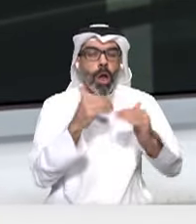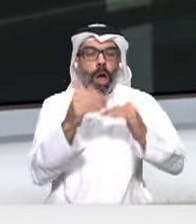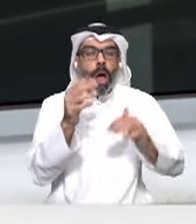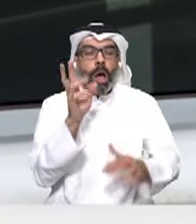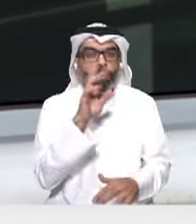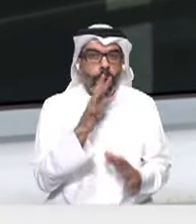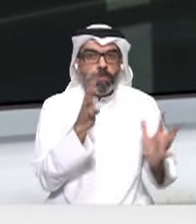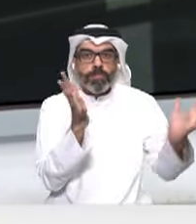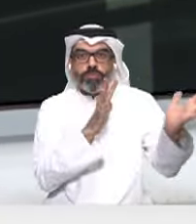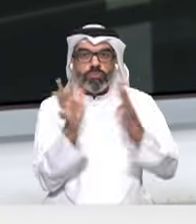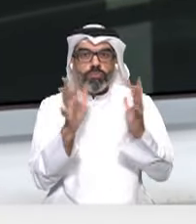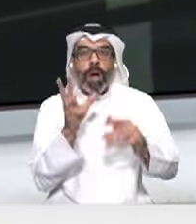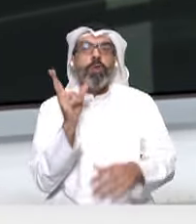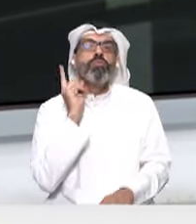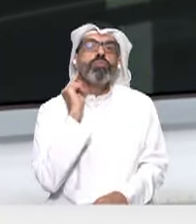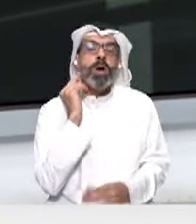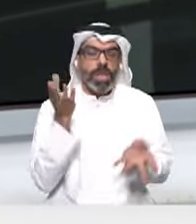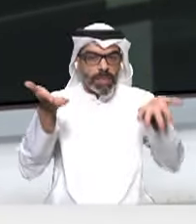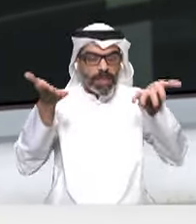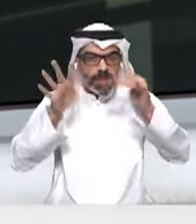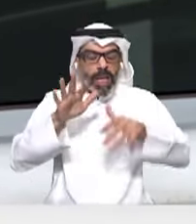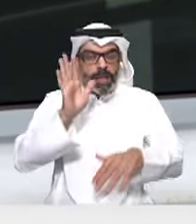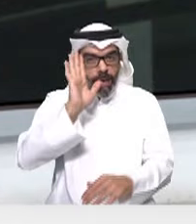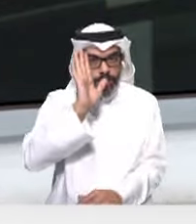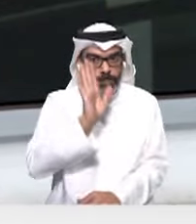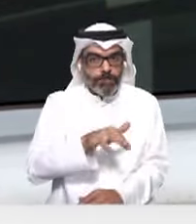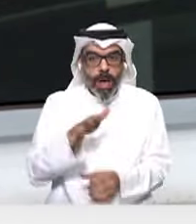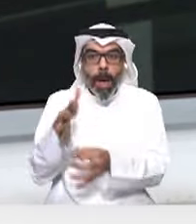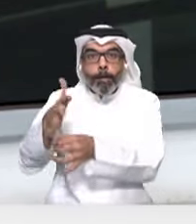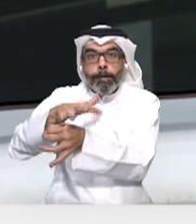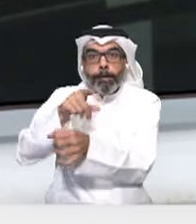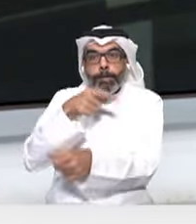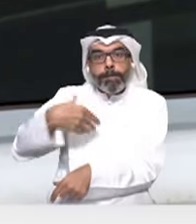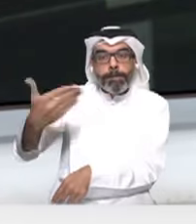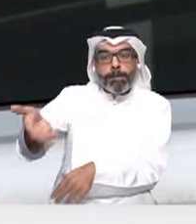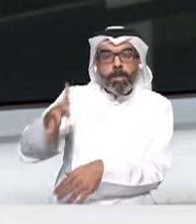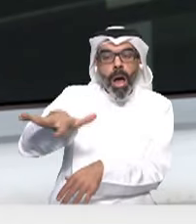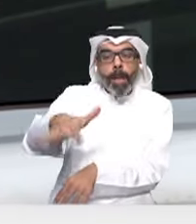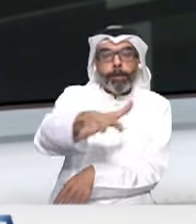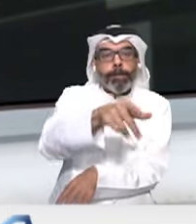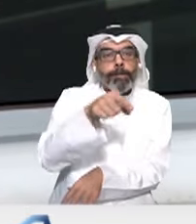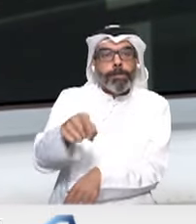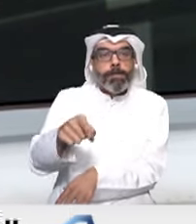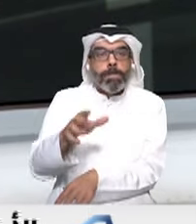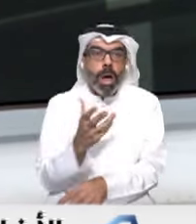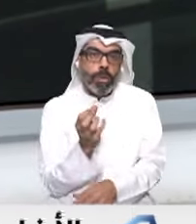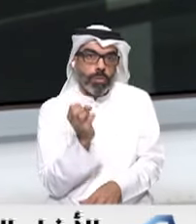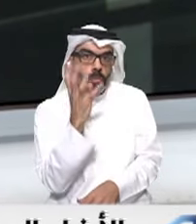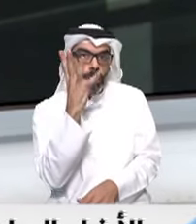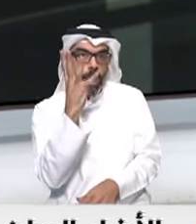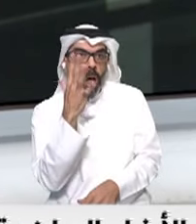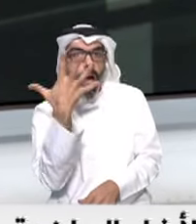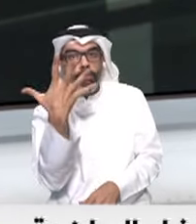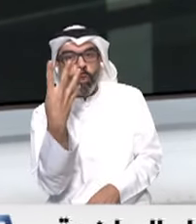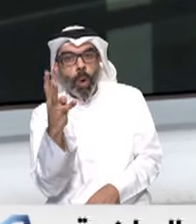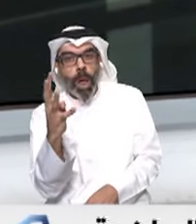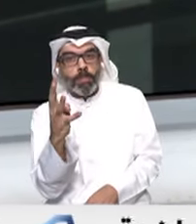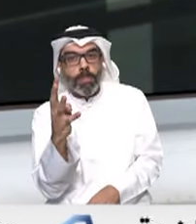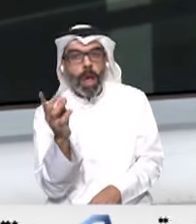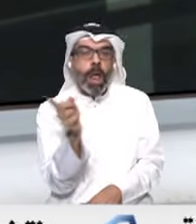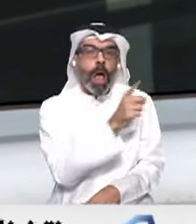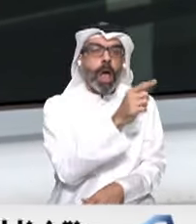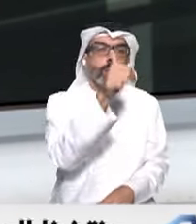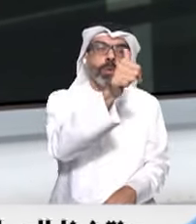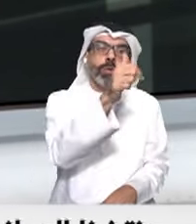وفي احساس بالرطوبه راح يكون ملحوظ على المناطق الساحليه اما درجات الحراره خلال النهار فتتراوح ما بين ال 45 الى ال